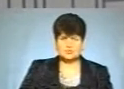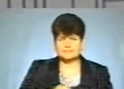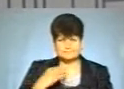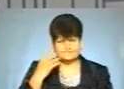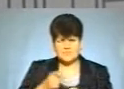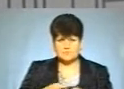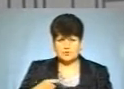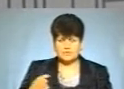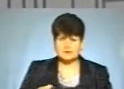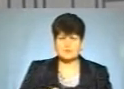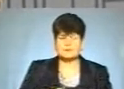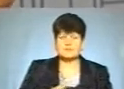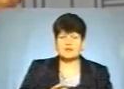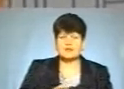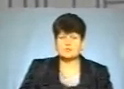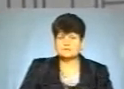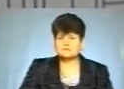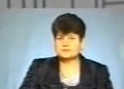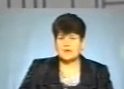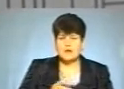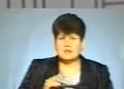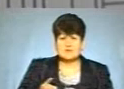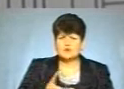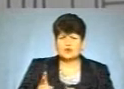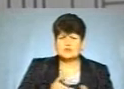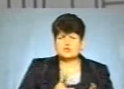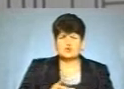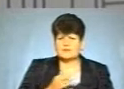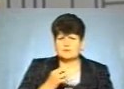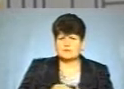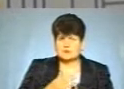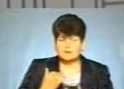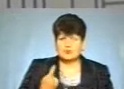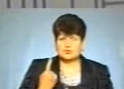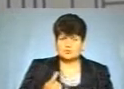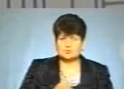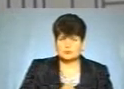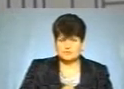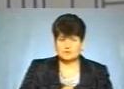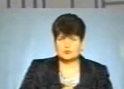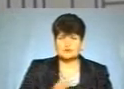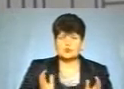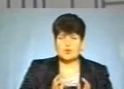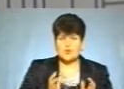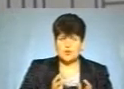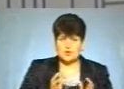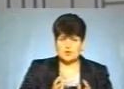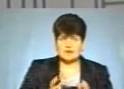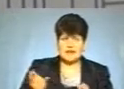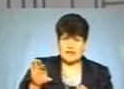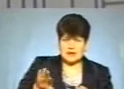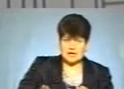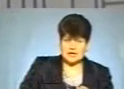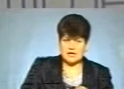забюрократизований радянський апарат, де функції дублюються, де ніхто ні за що не відповідає, де одну функцію, наприклад, з охорони конкретного берега річки